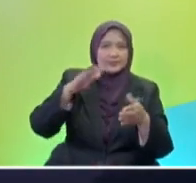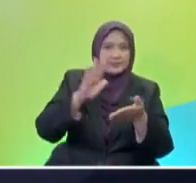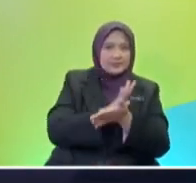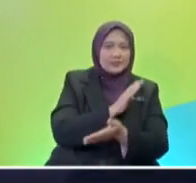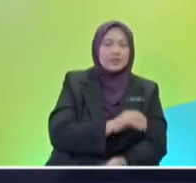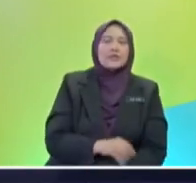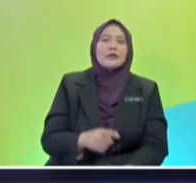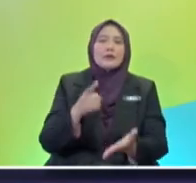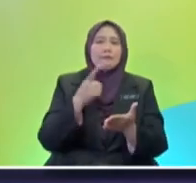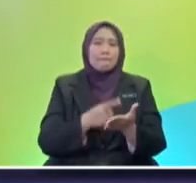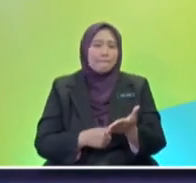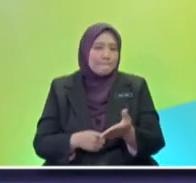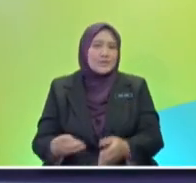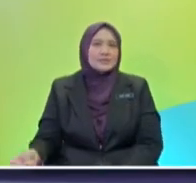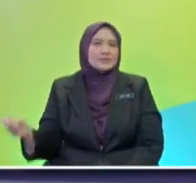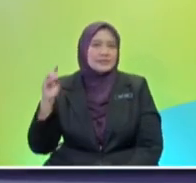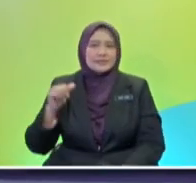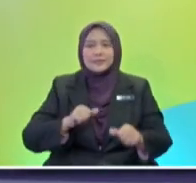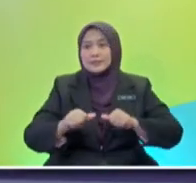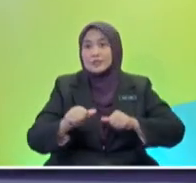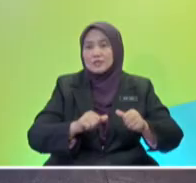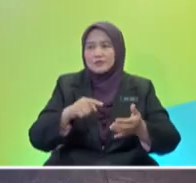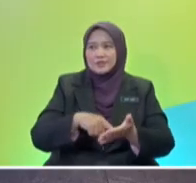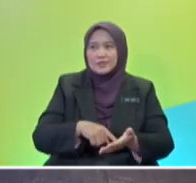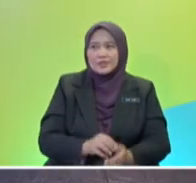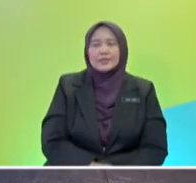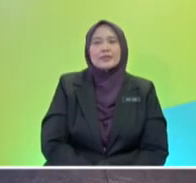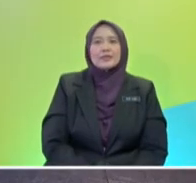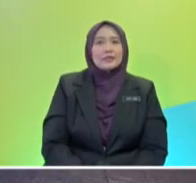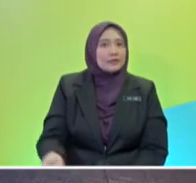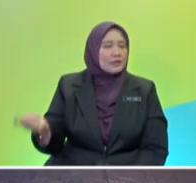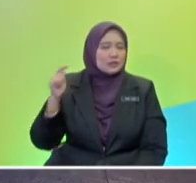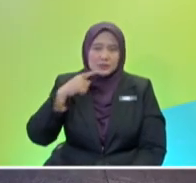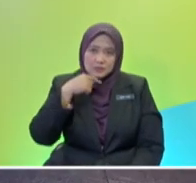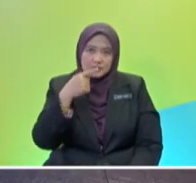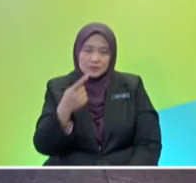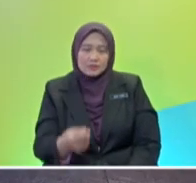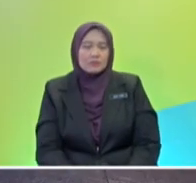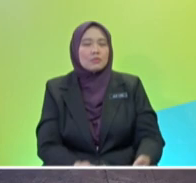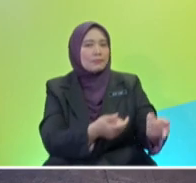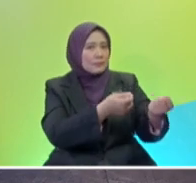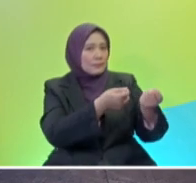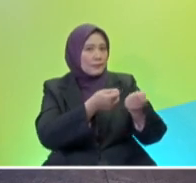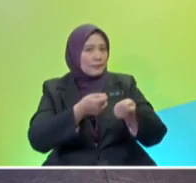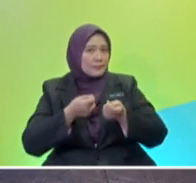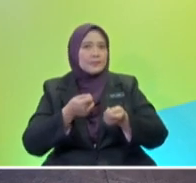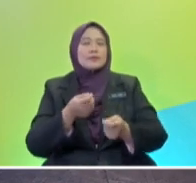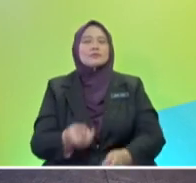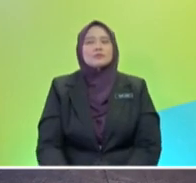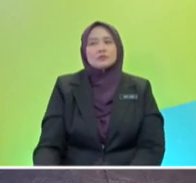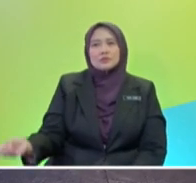terlibat semasa activity ini disebut menarik maknanya daya tarikan Iya betul